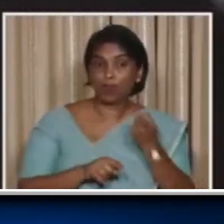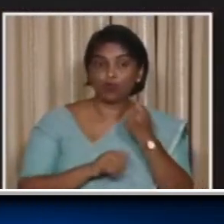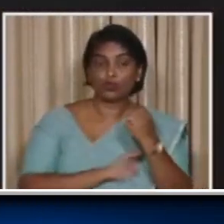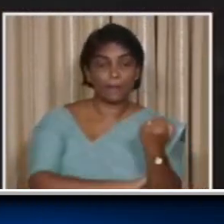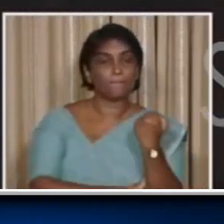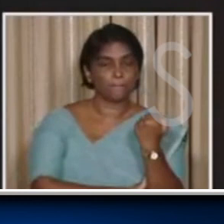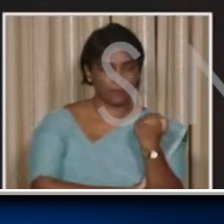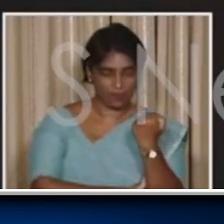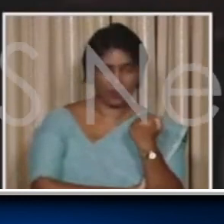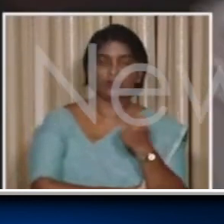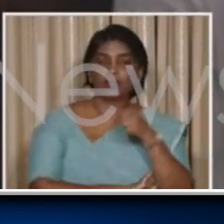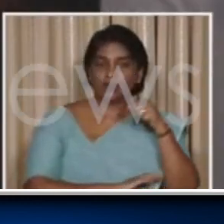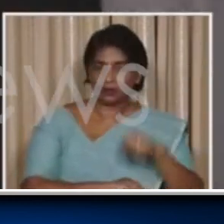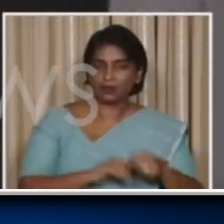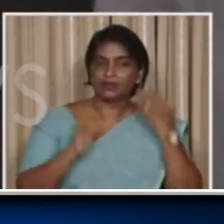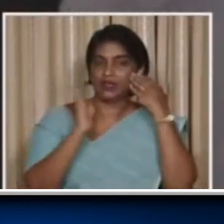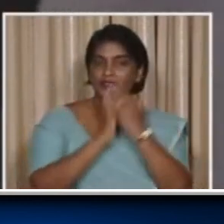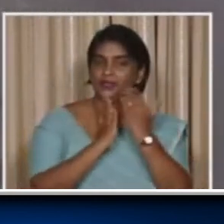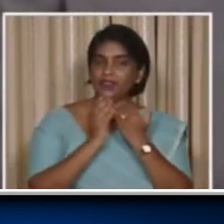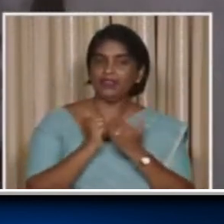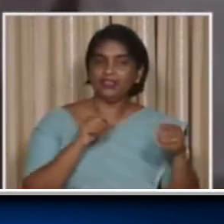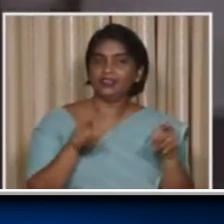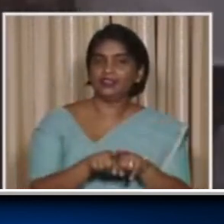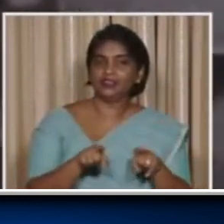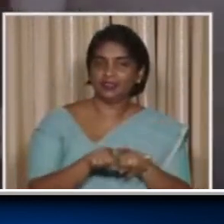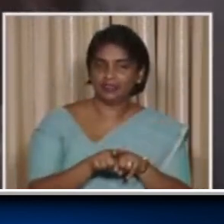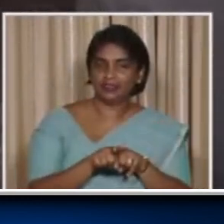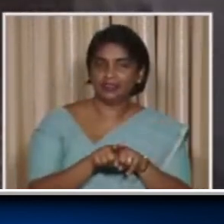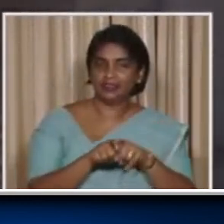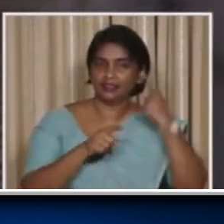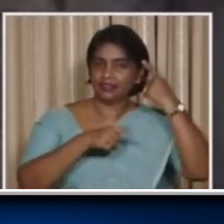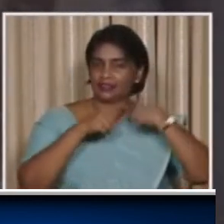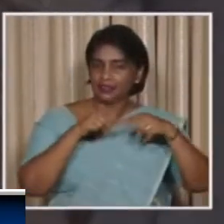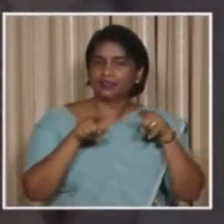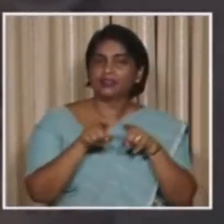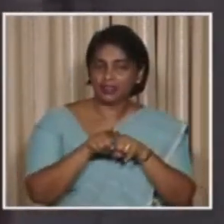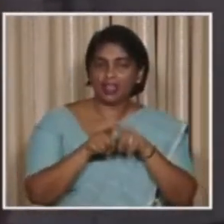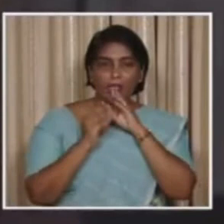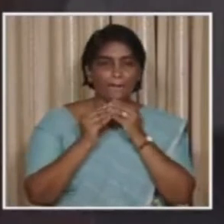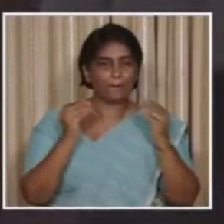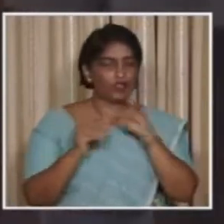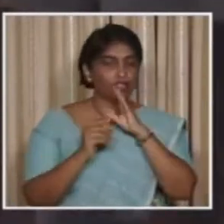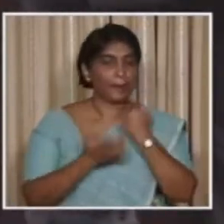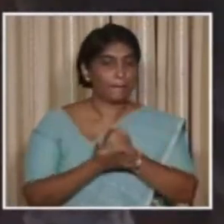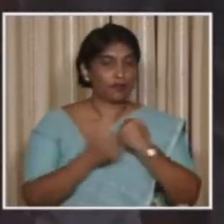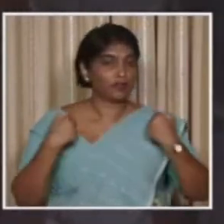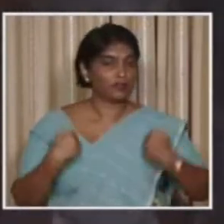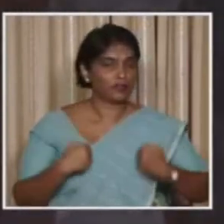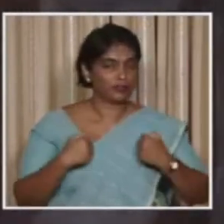බලය තියෙන්නේ දැන් අපි වෙබ්සයිට් වලයි නොයෙක් ප්‍රවෘත්ති මාධ්‍ය වලයි දකිනවා මහා බැංකුව